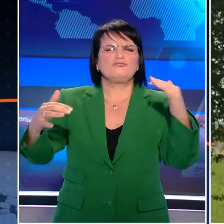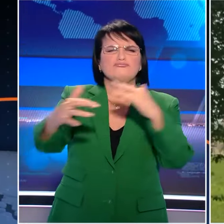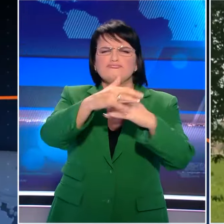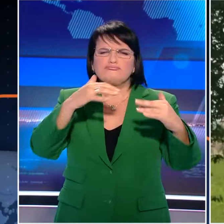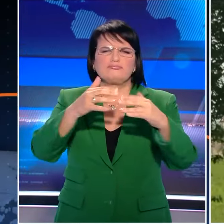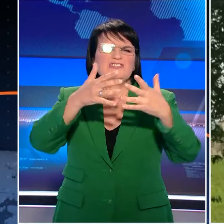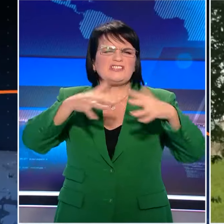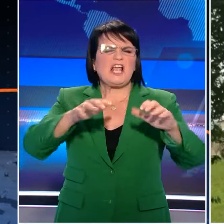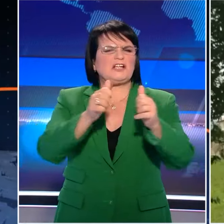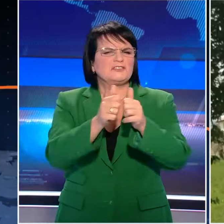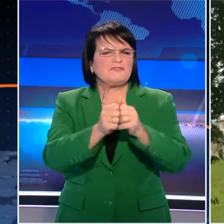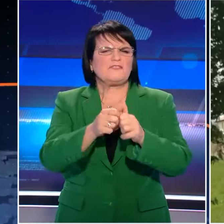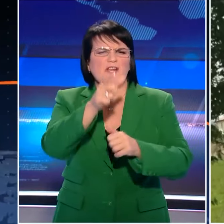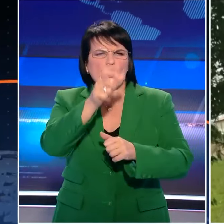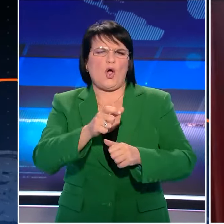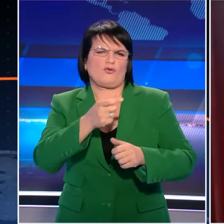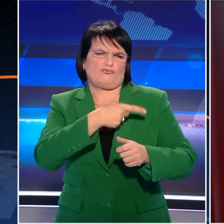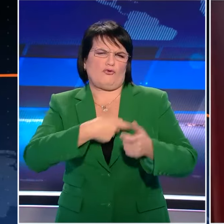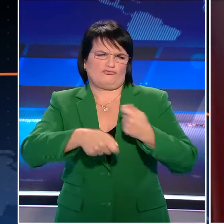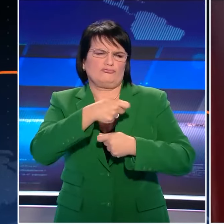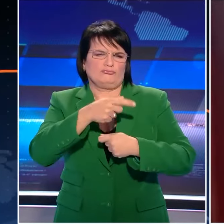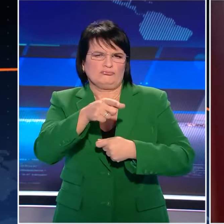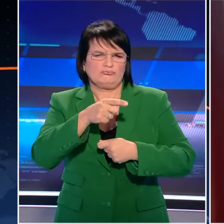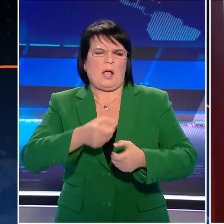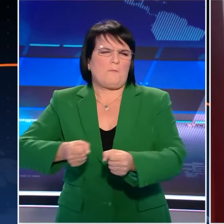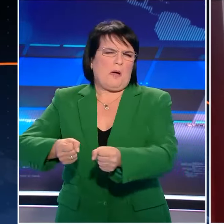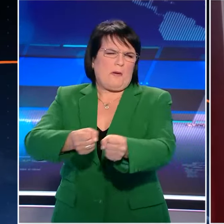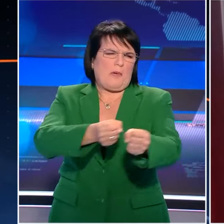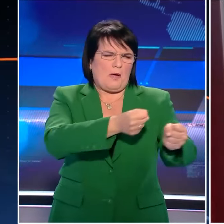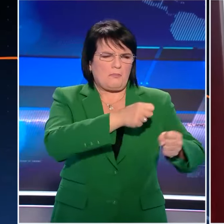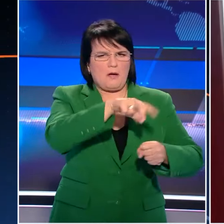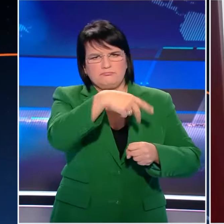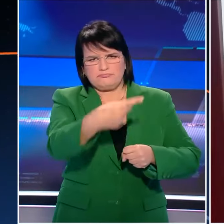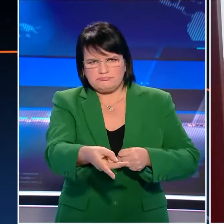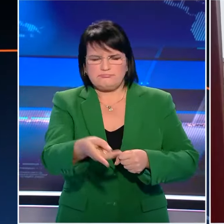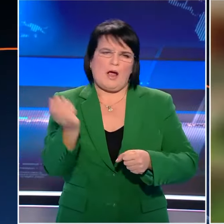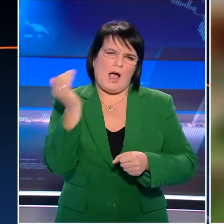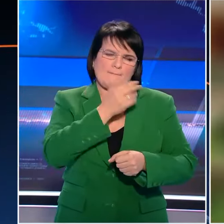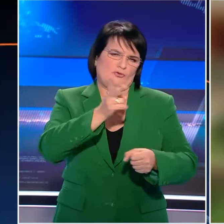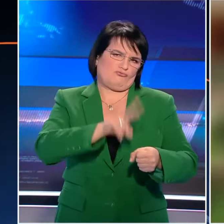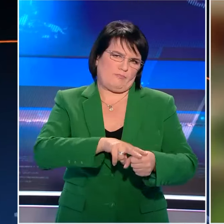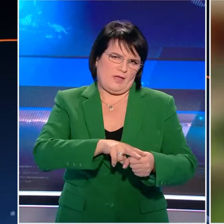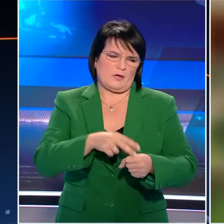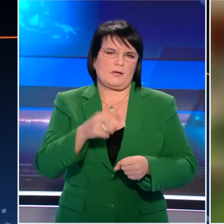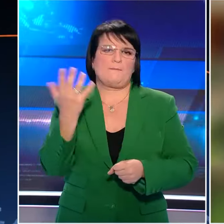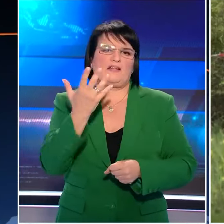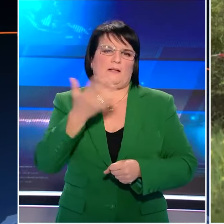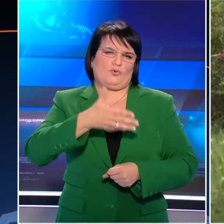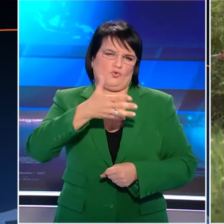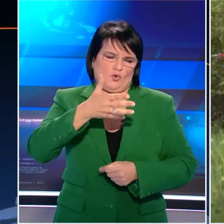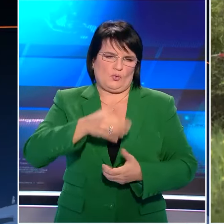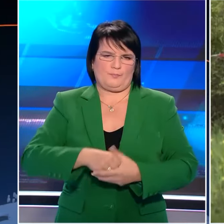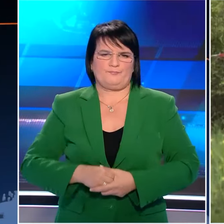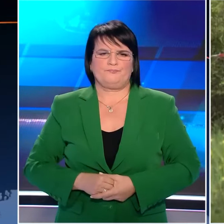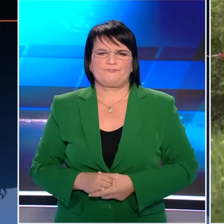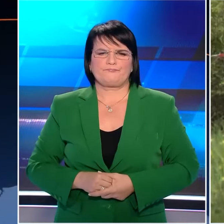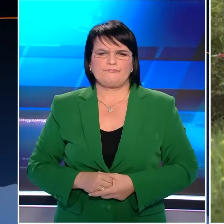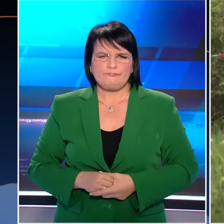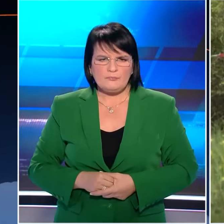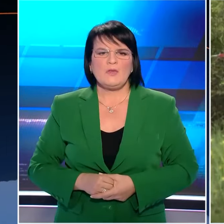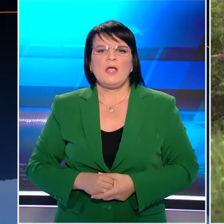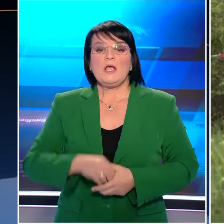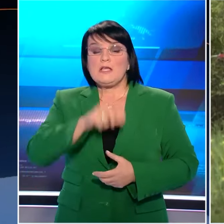περίπου 10 συγγενείς και φίλους και πυροβόλησαν πολλές φορές με καλάσνικοφ. Από τις σφαίρες τραυματίστηκε θανάσιμο ο 55χρονος. Προσπαθώντας